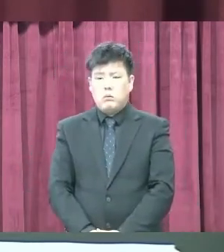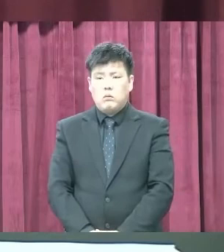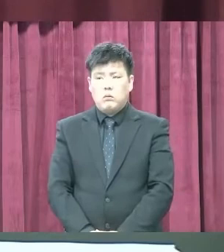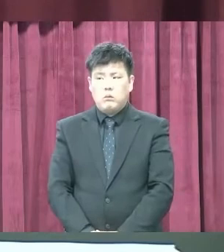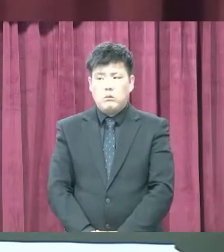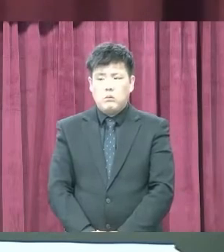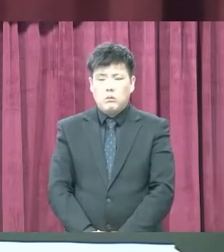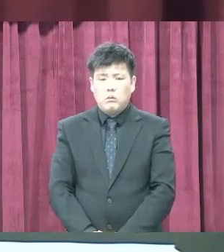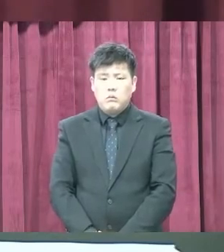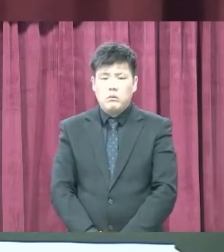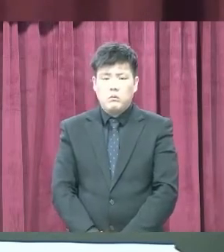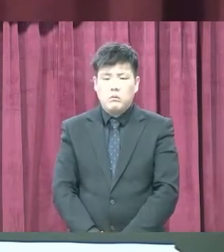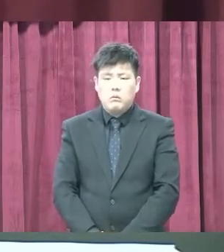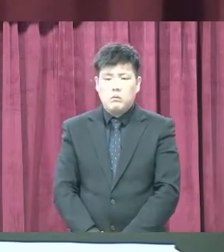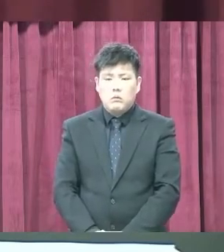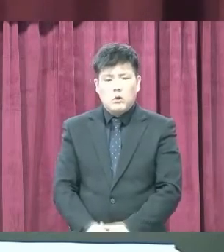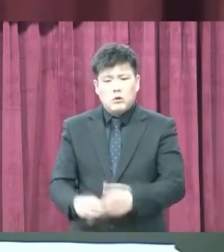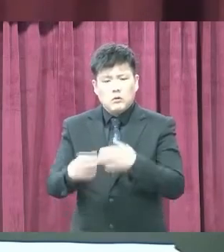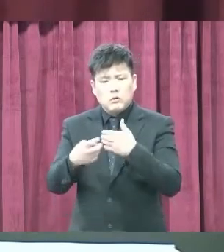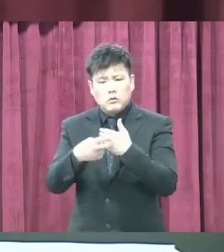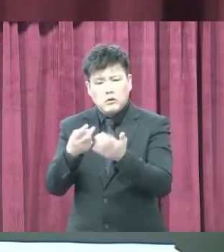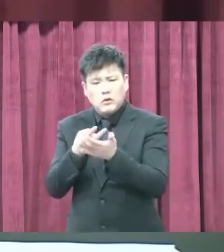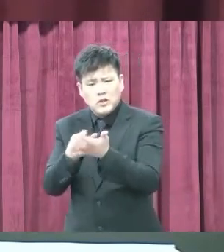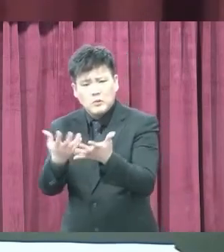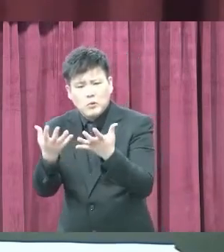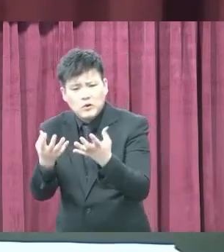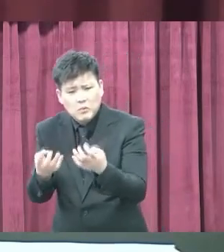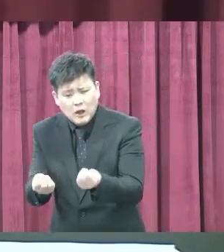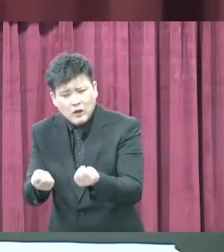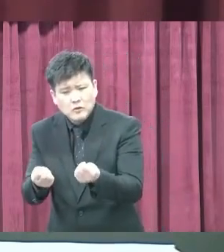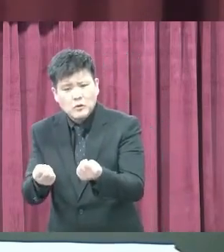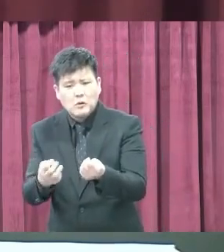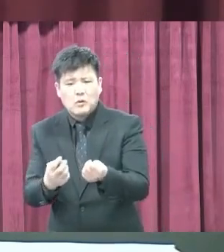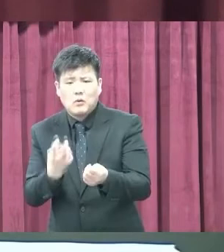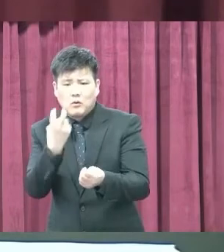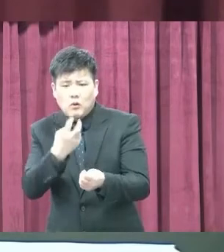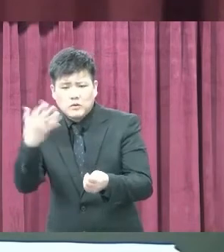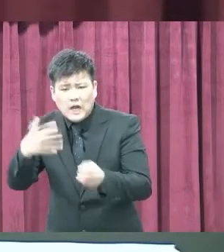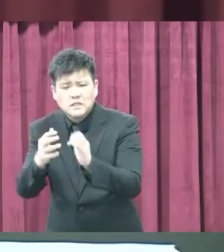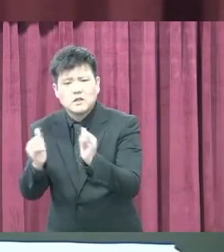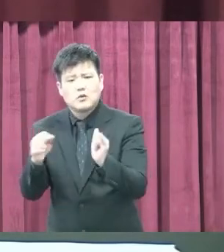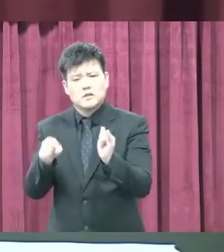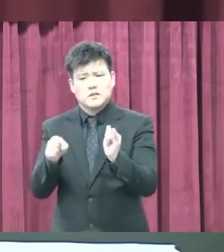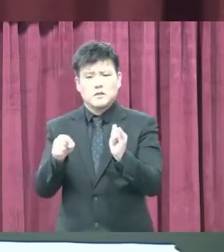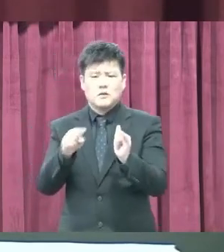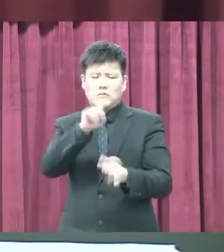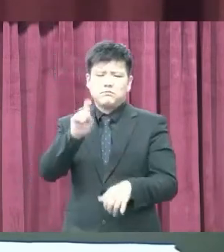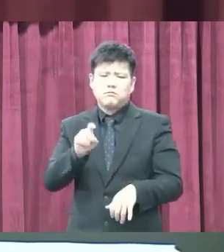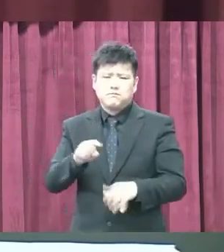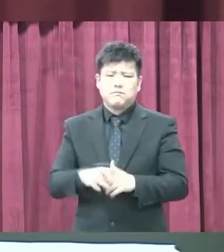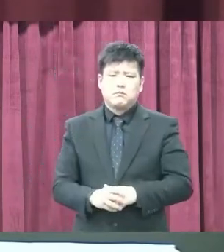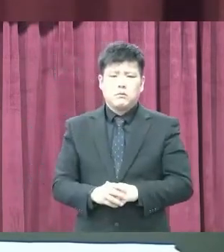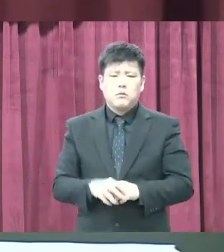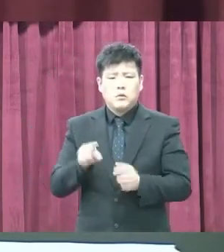이게 입원을 많이 하고 그래서 수검을 안 한 건지 뭐 수검을 안 해서 이게 사실 이